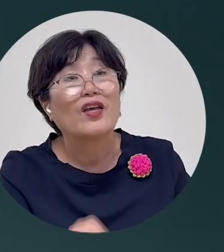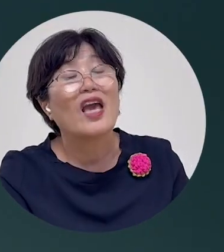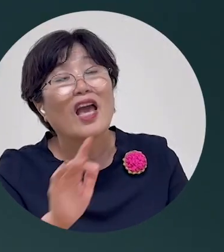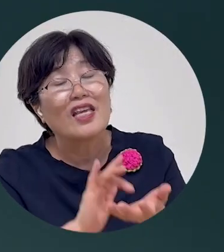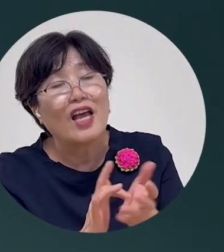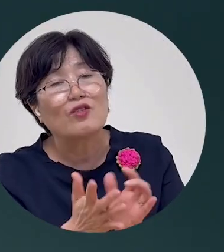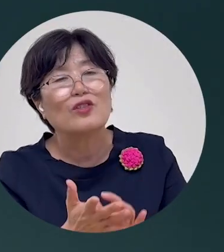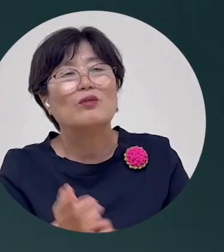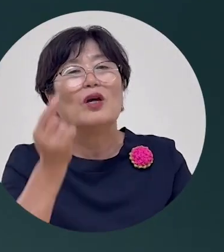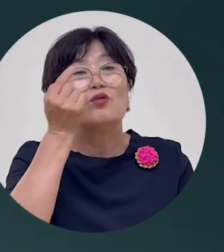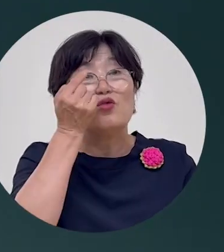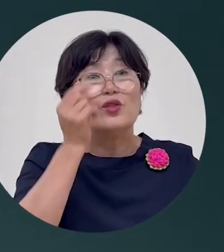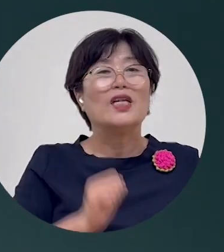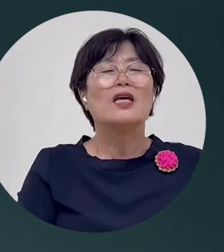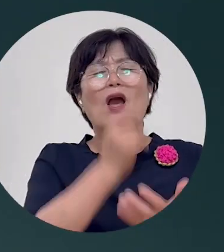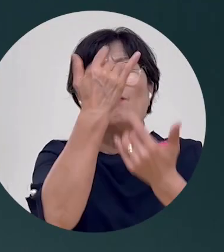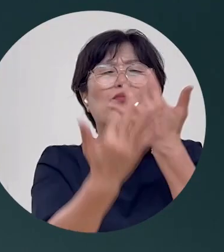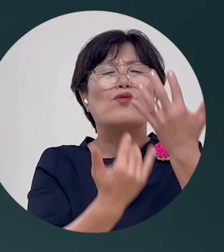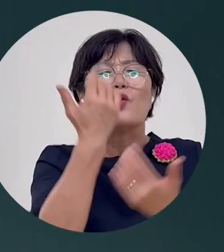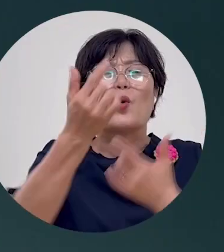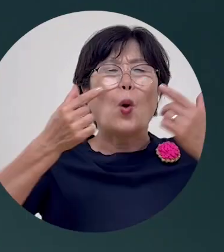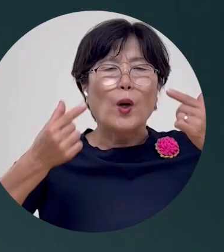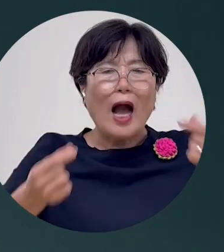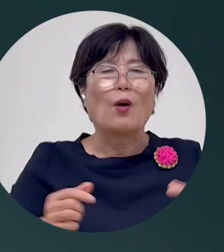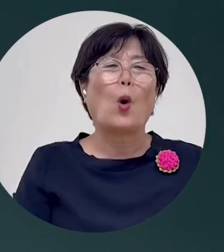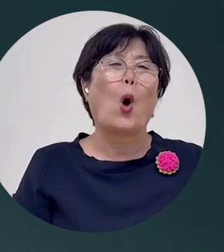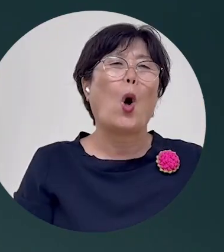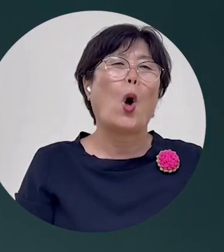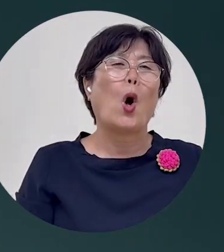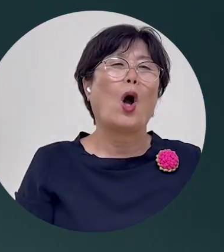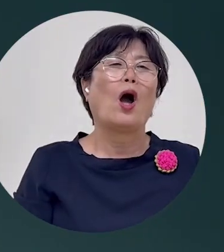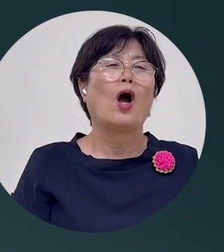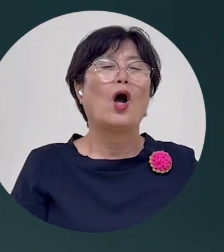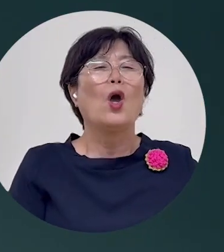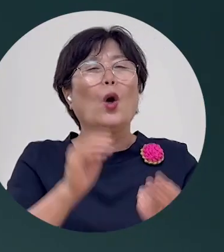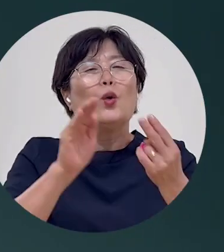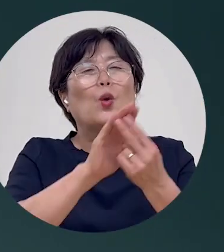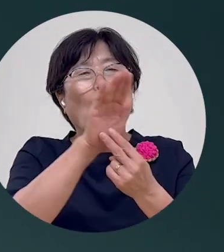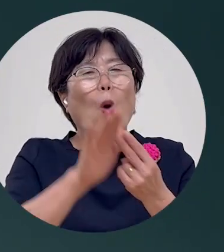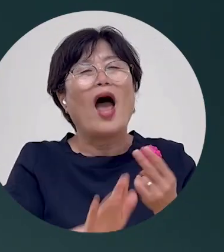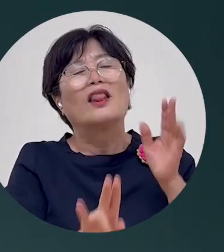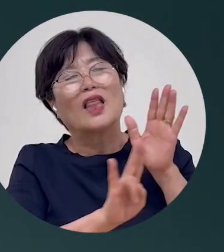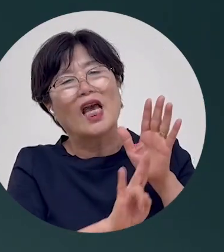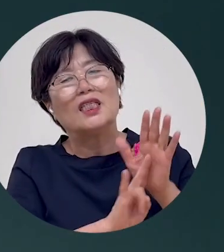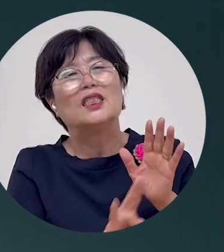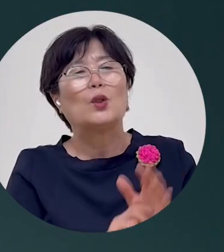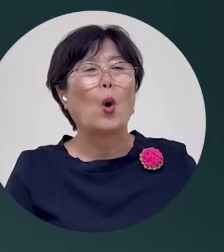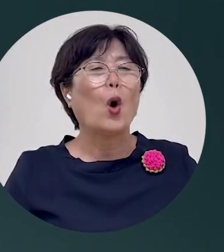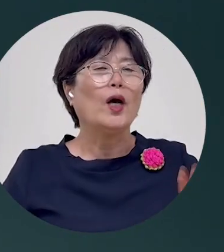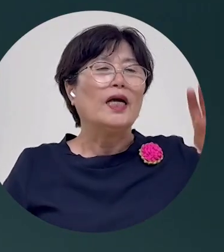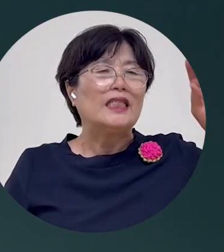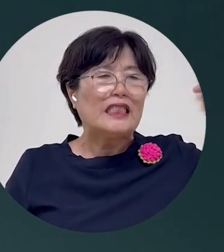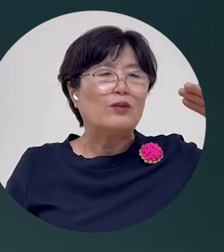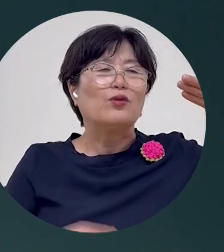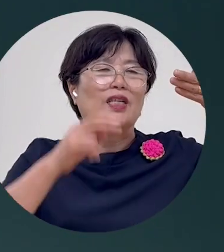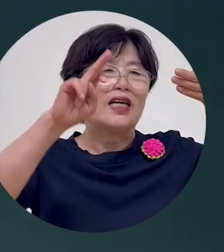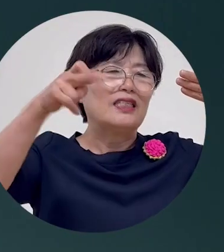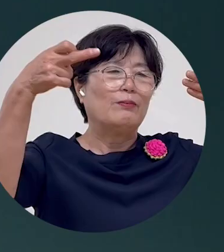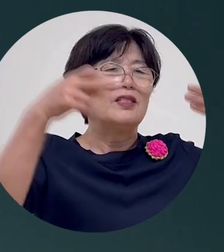뭐 같다고요? 불꽃 같고. 자, 요한계시록 19장 12절입니다.